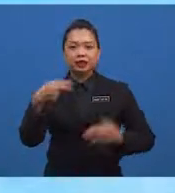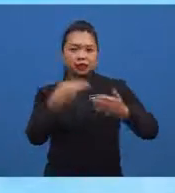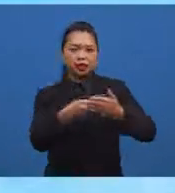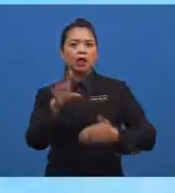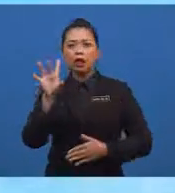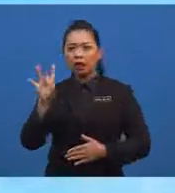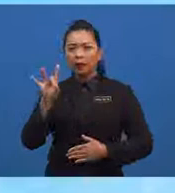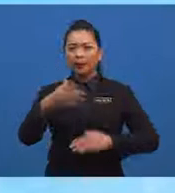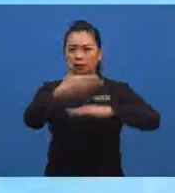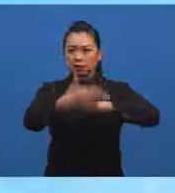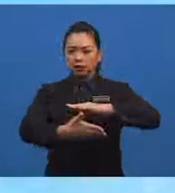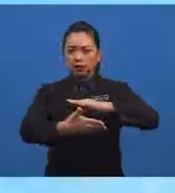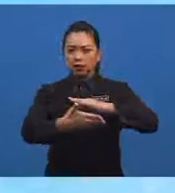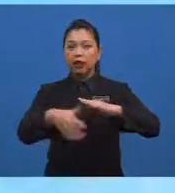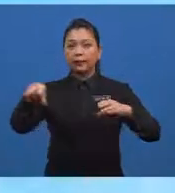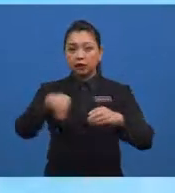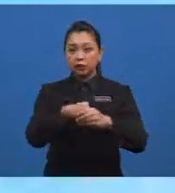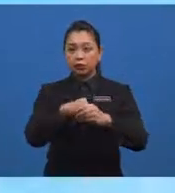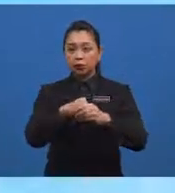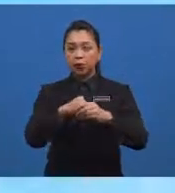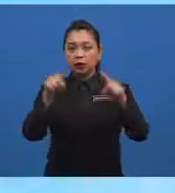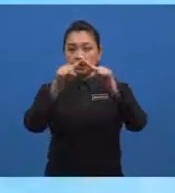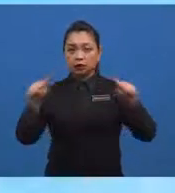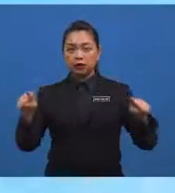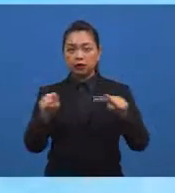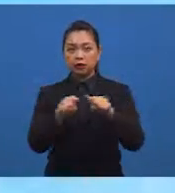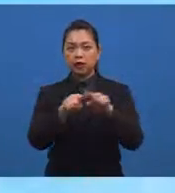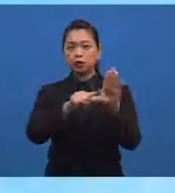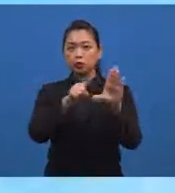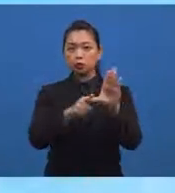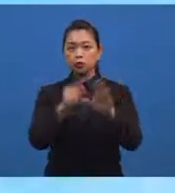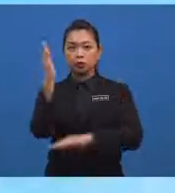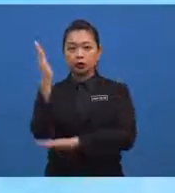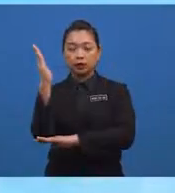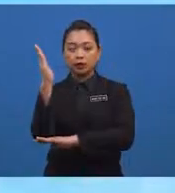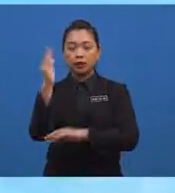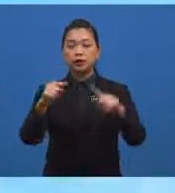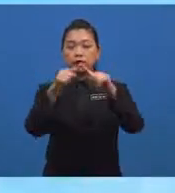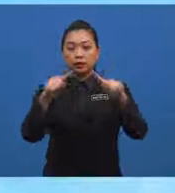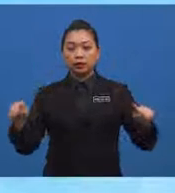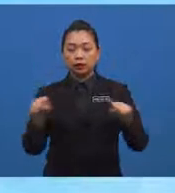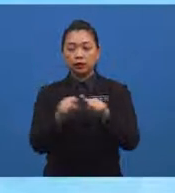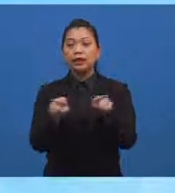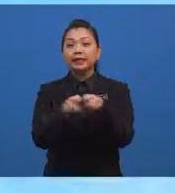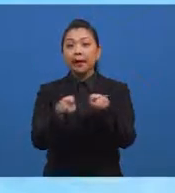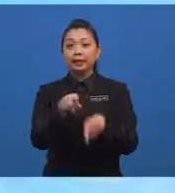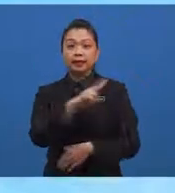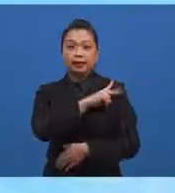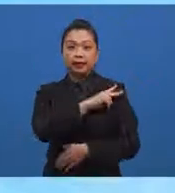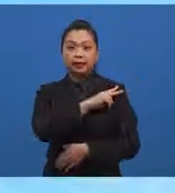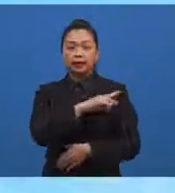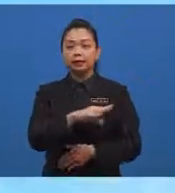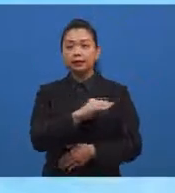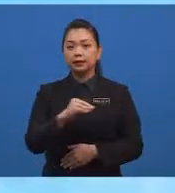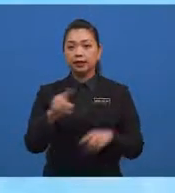sisi termasuk segitiga bersudut tegak, segitiga sama kaki dan